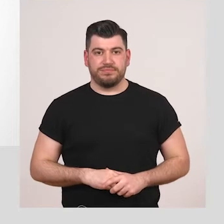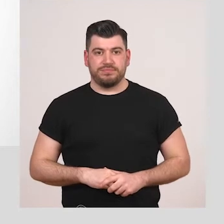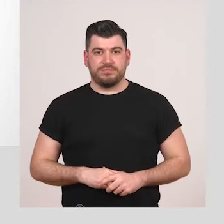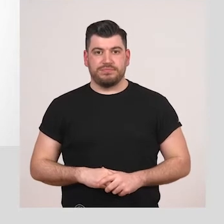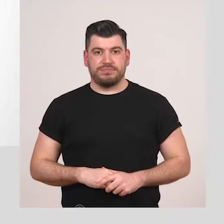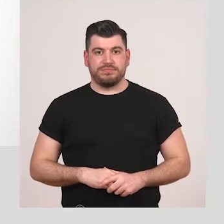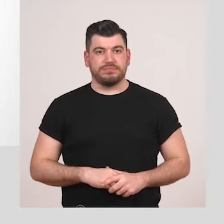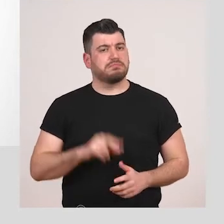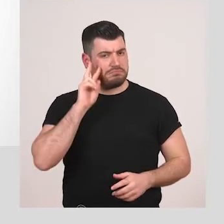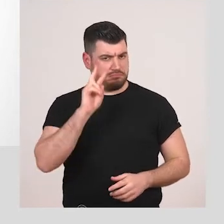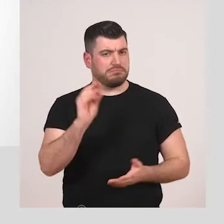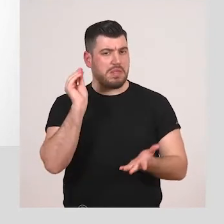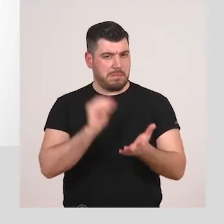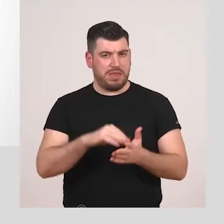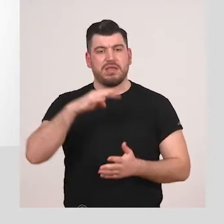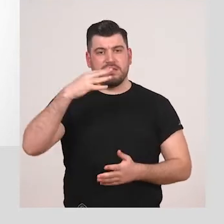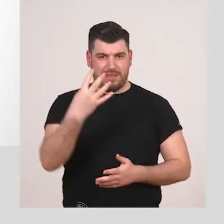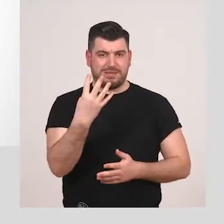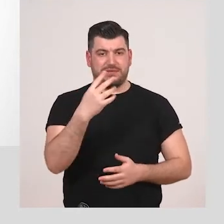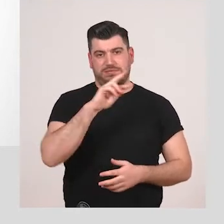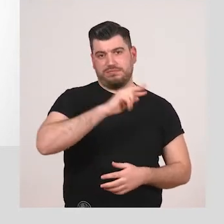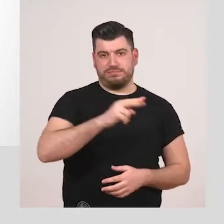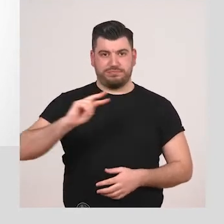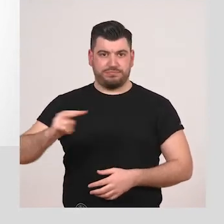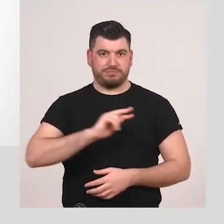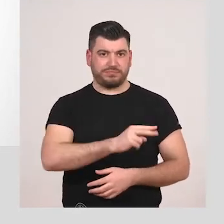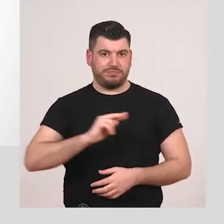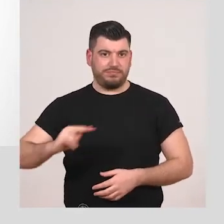Όπως βλέπετε, έχουμε 4 απαντήσεις.